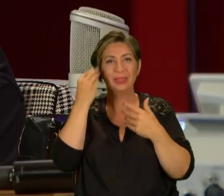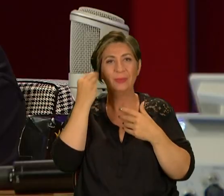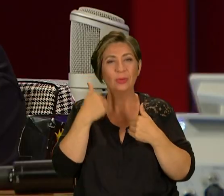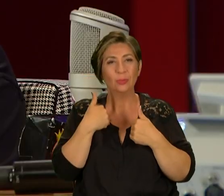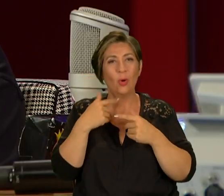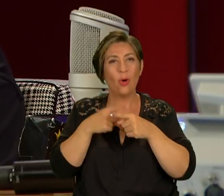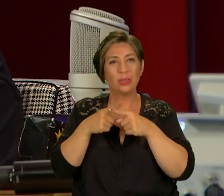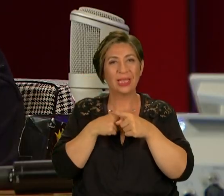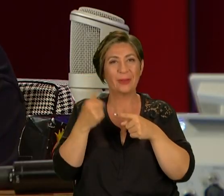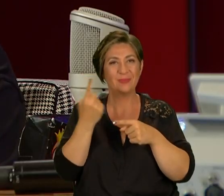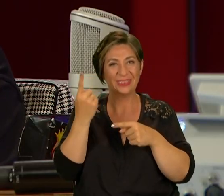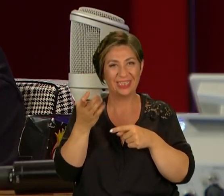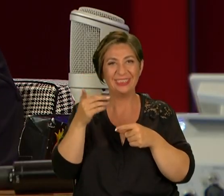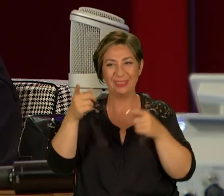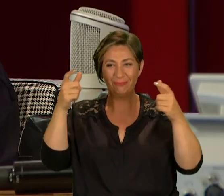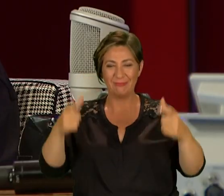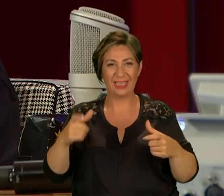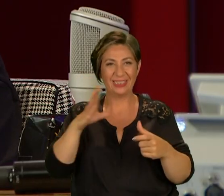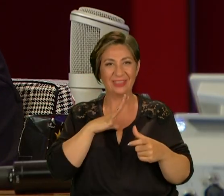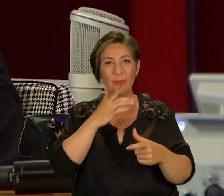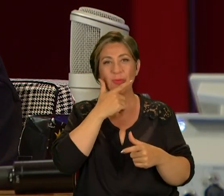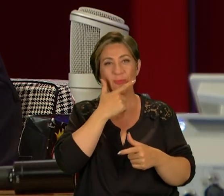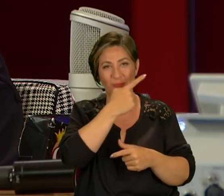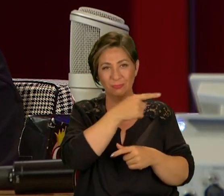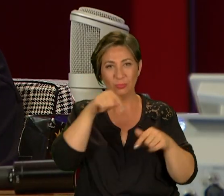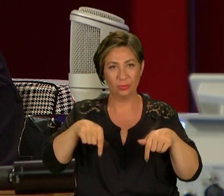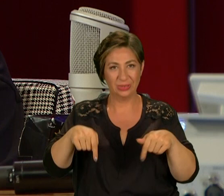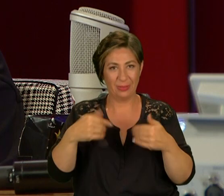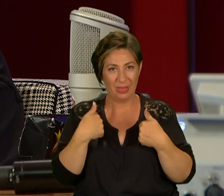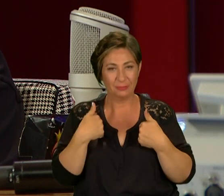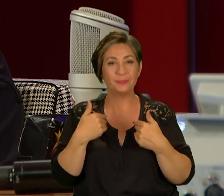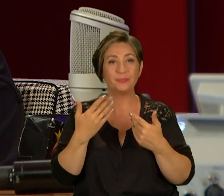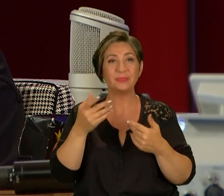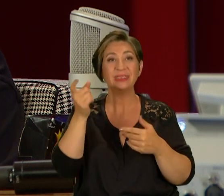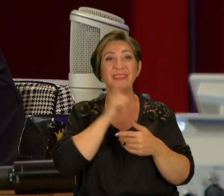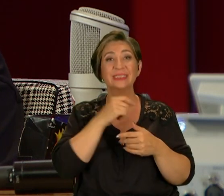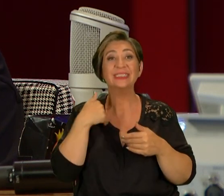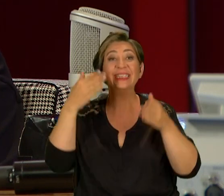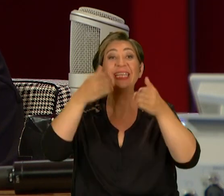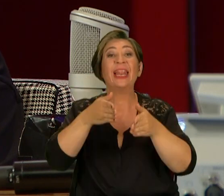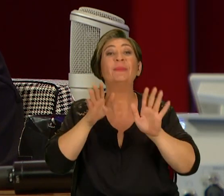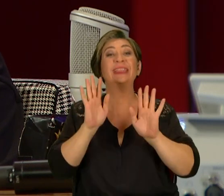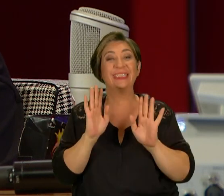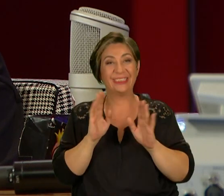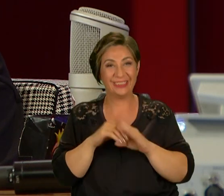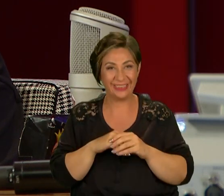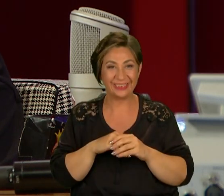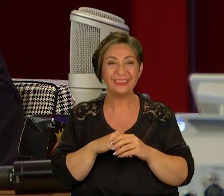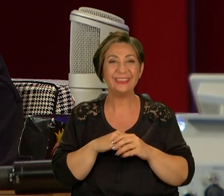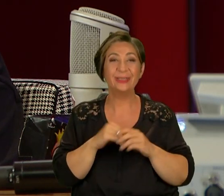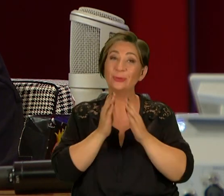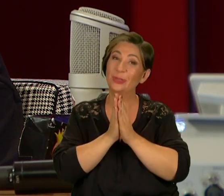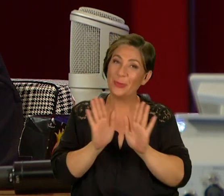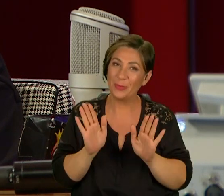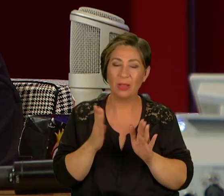anlayabilirim. Ortaklarımdan. Biliyorum sizin de mekanınız var Bodrum'da. Ha, ha, burada da var, evet. Biz ama yanlışlıkla gelemedik bile oraya da. Yani bir fırsat bulup